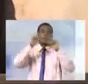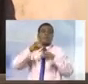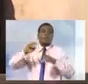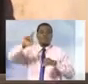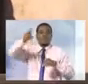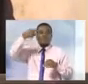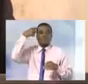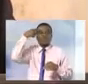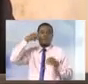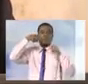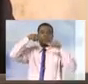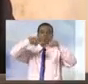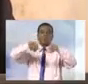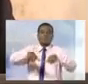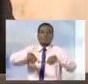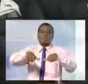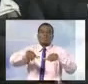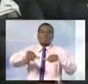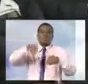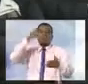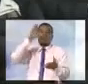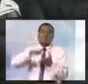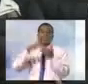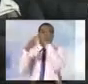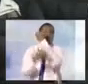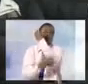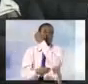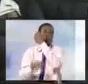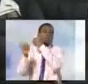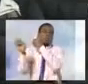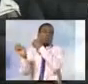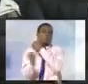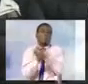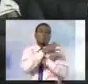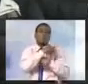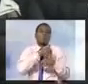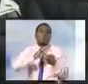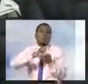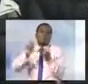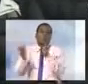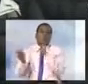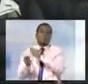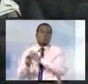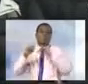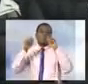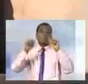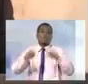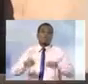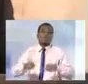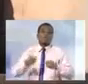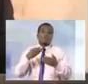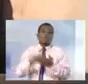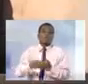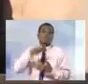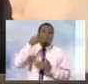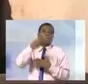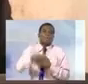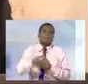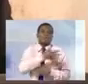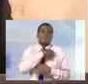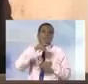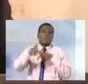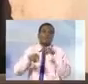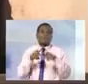gouvernement reste la réduction de la pauvreté et l'amélioration du pouvoir d'achat de nos